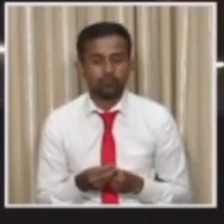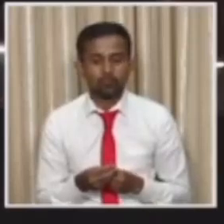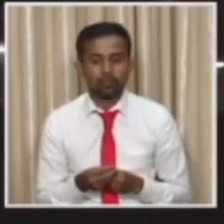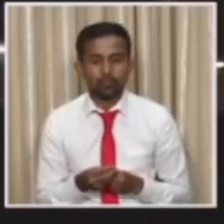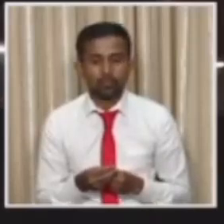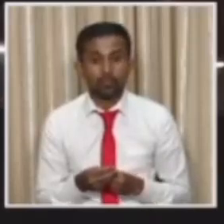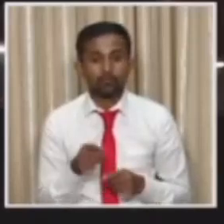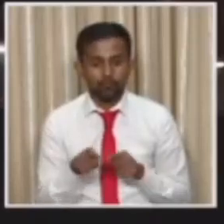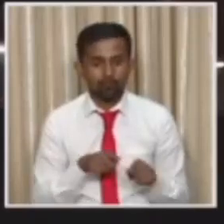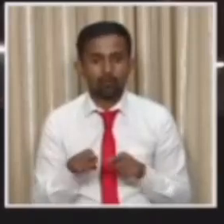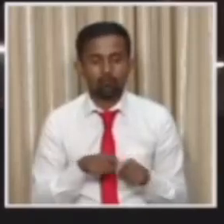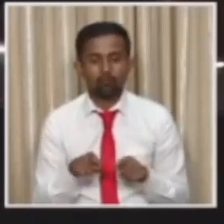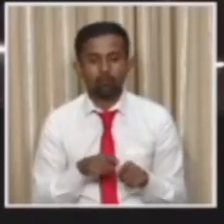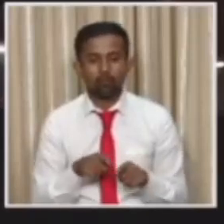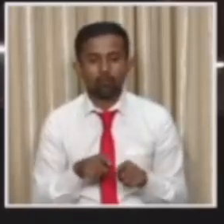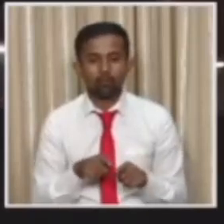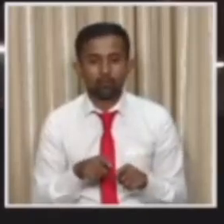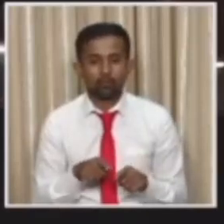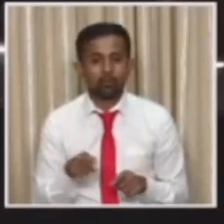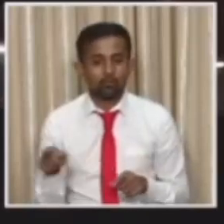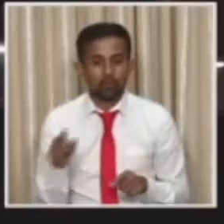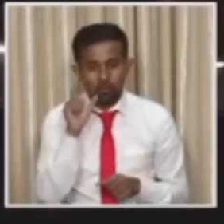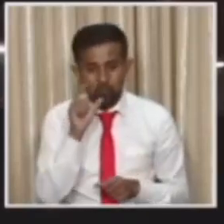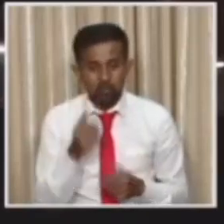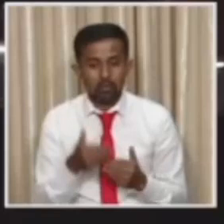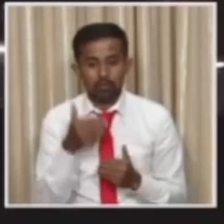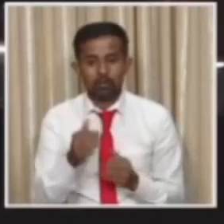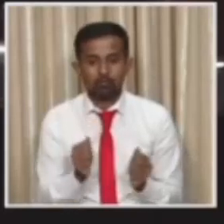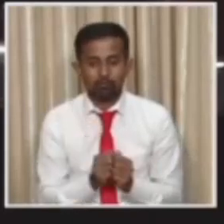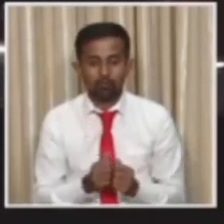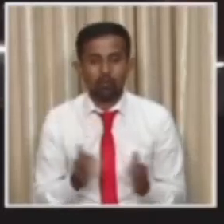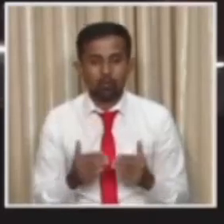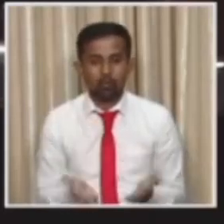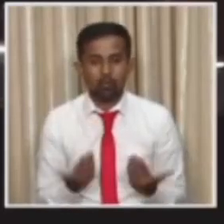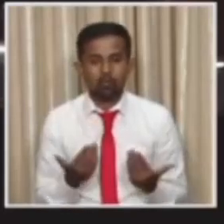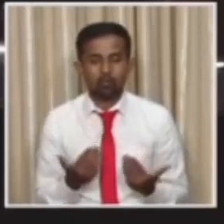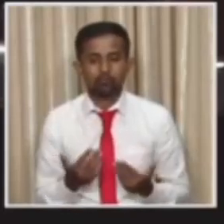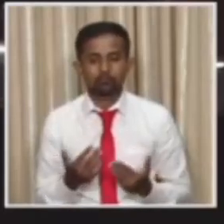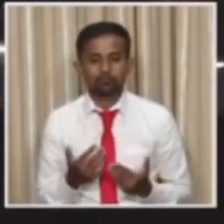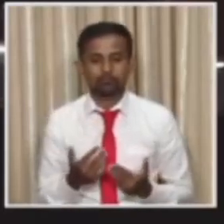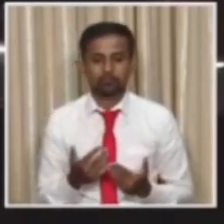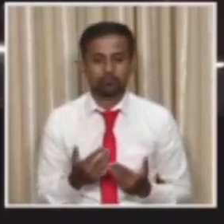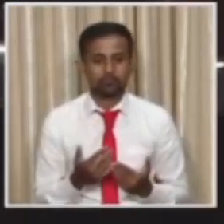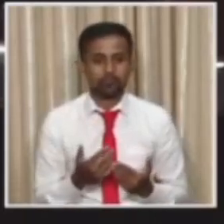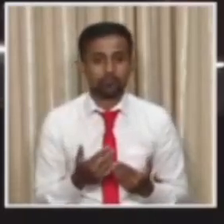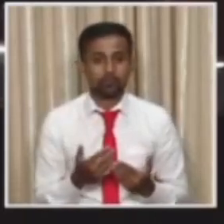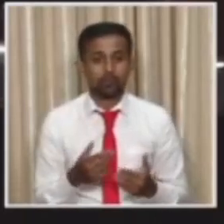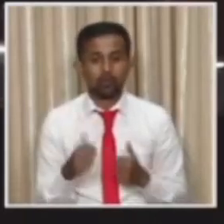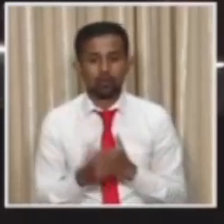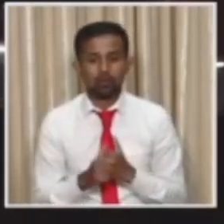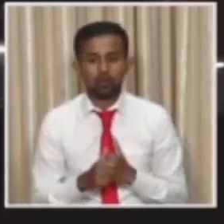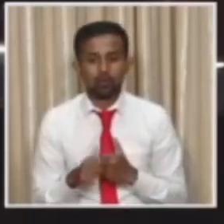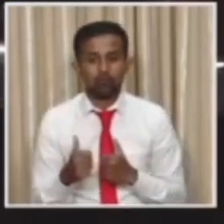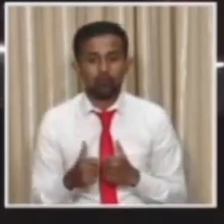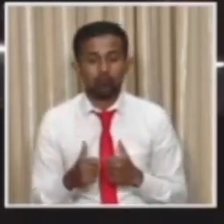කර්මාන්තකරුවන්. ඉතින් ඒ වගේ දේවල් අපි ඔවුන් ගැන බලලා ඉදිරියට කටයුතු කරගෙන යන්න ඕනේ. ඒ වගේම විශේෂයෙන්ම ඔවුන්ගේ අර වියදම නිෂ්පාදන වියදම අඩු